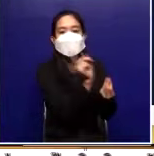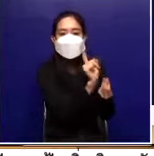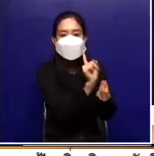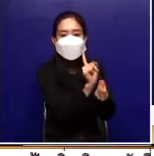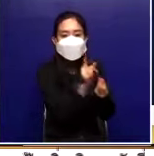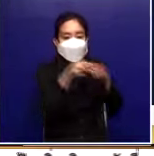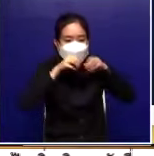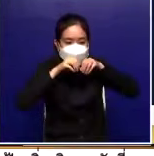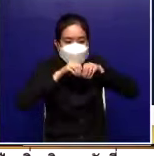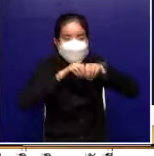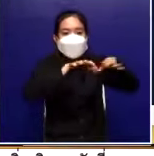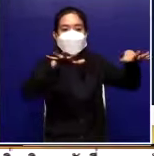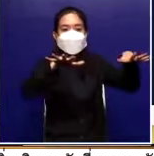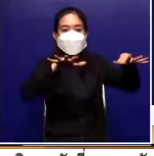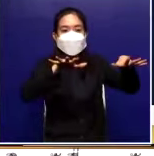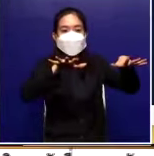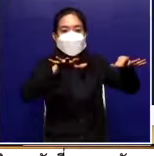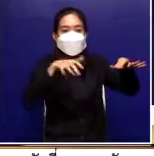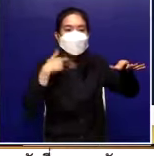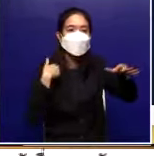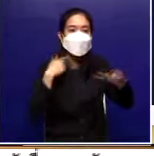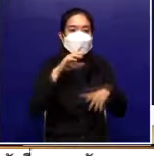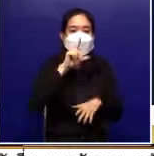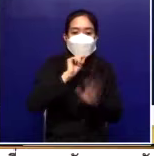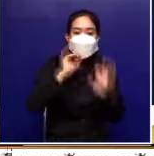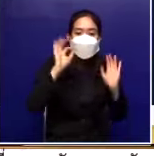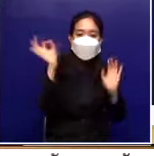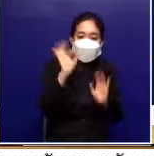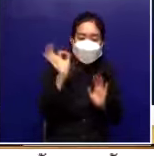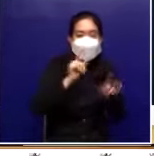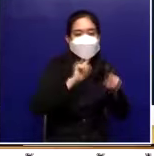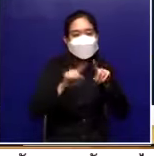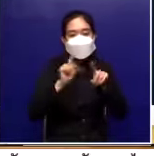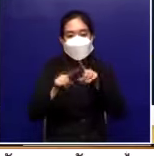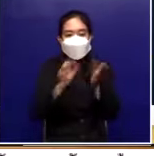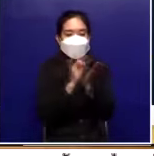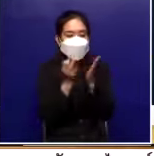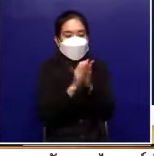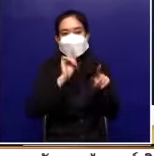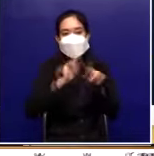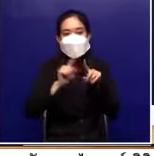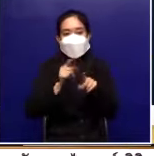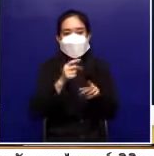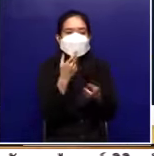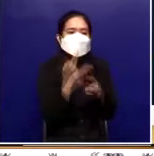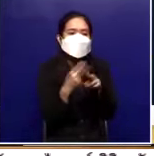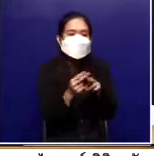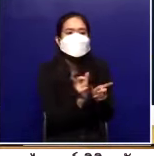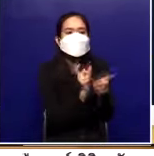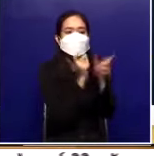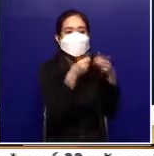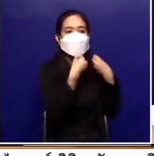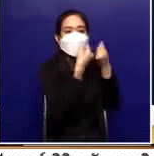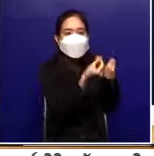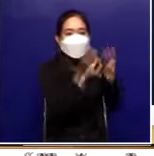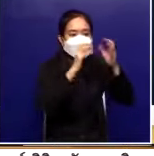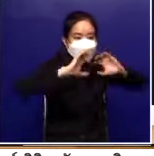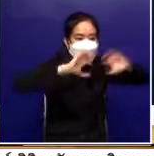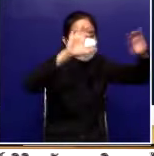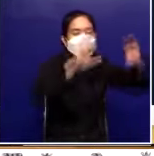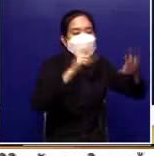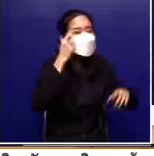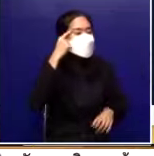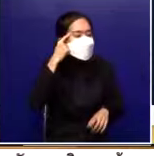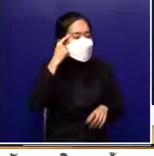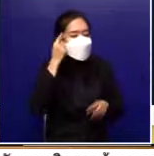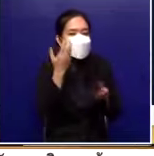ไปใน Twitter ก็ได้นะครับใน Facebook สื่อมวลชนต่างๆก็ช่วยกันให้ฉายาหน่อยนะครับไม่ไหวจริงๆท่านประธานครับเมื่อกลาง